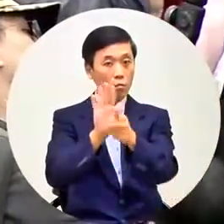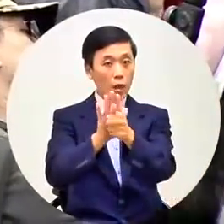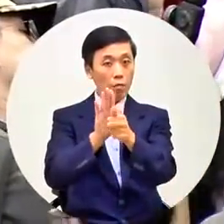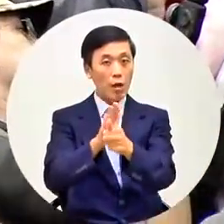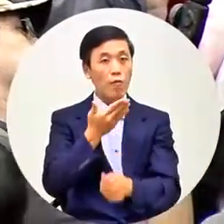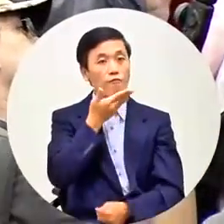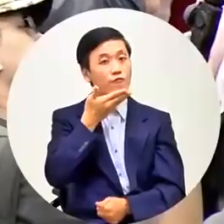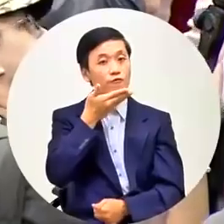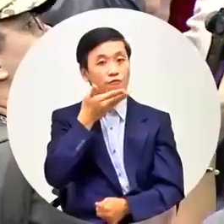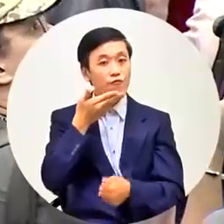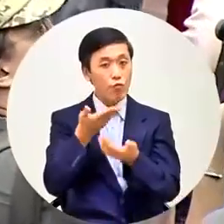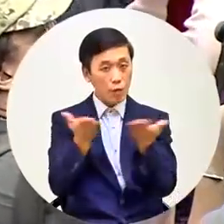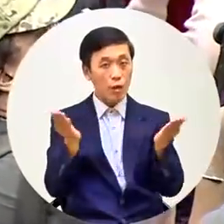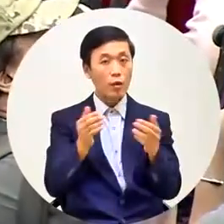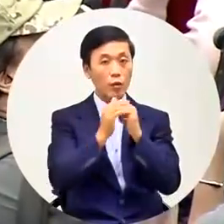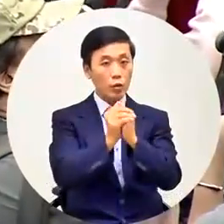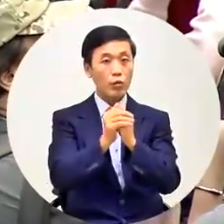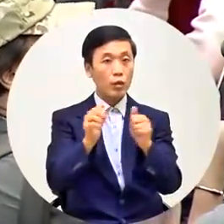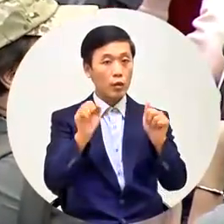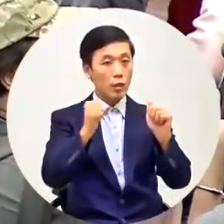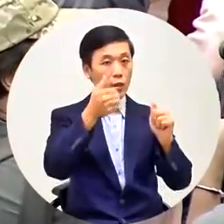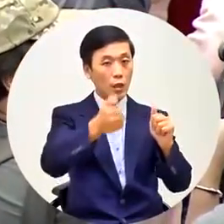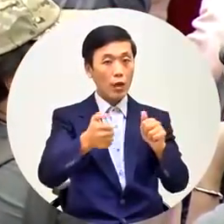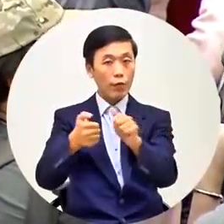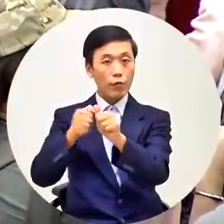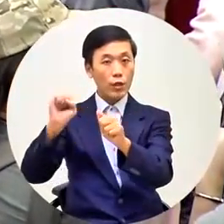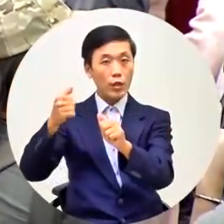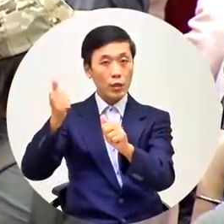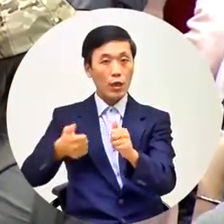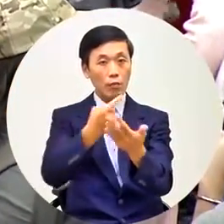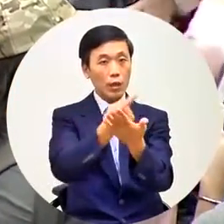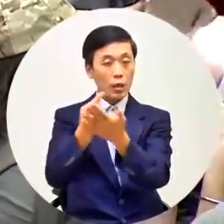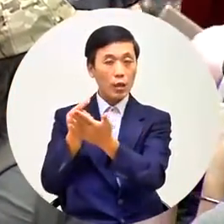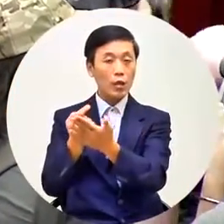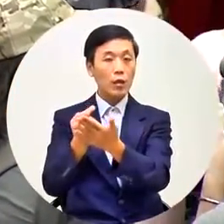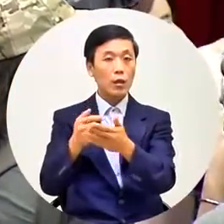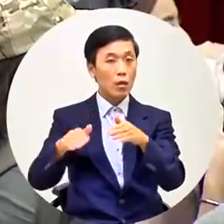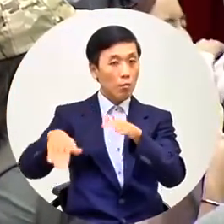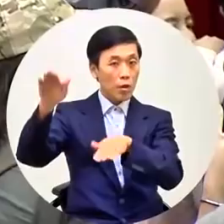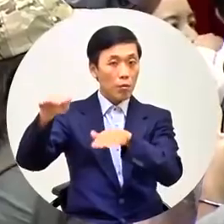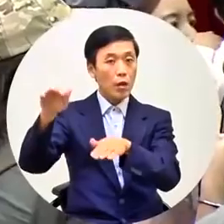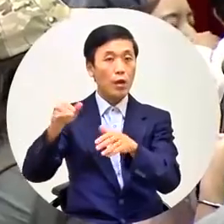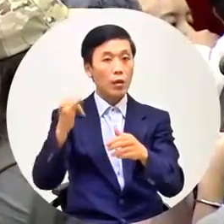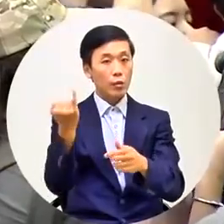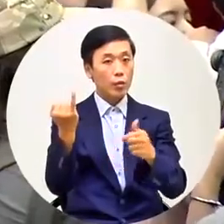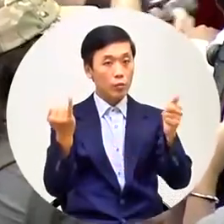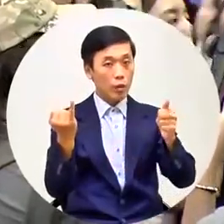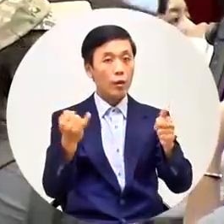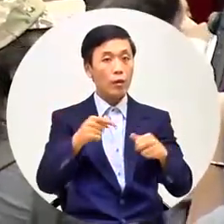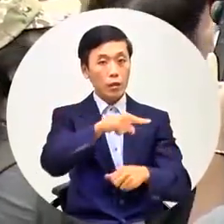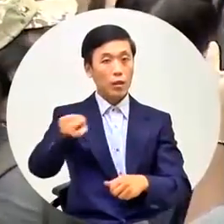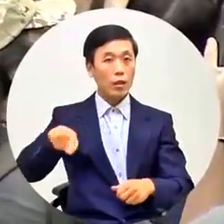副议长还有各位先进、各位女士，大家政工康泰，各位身体健康，谢谢大家。